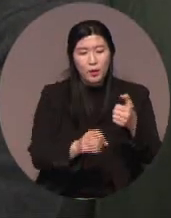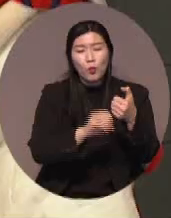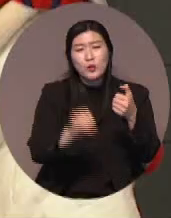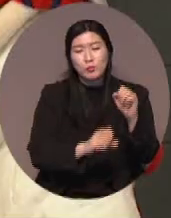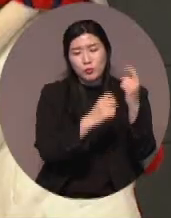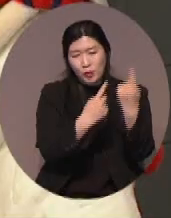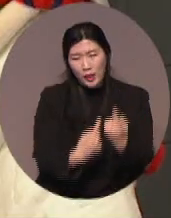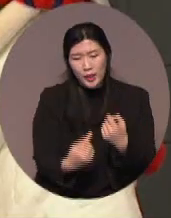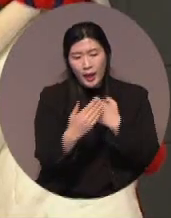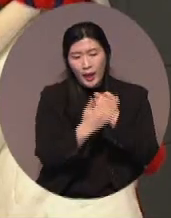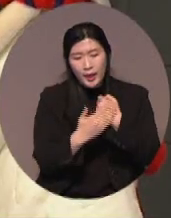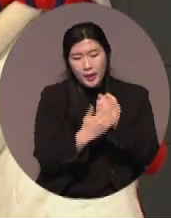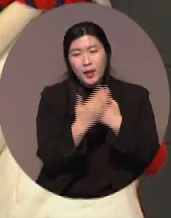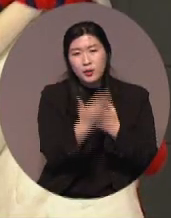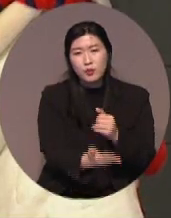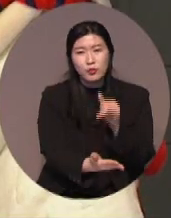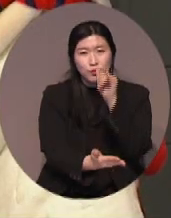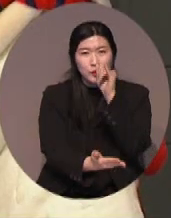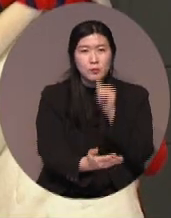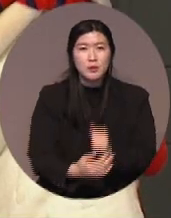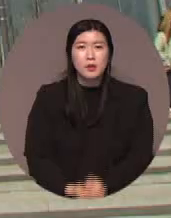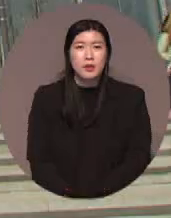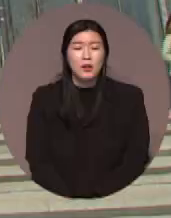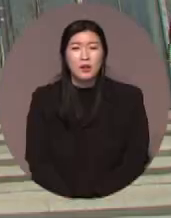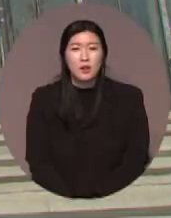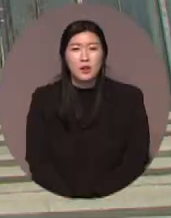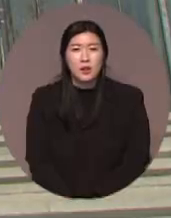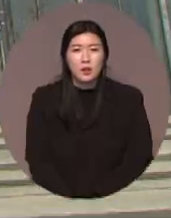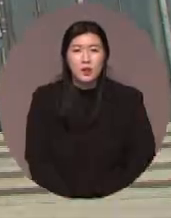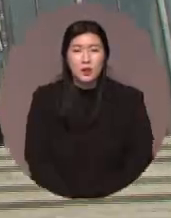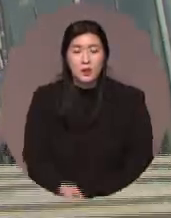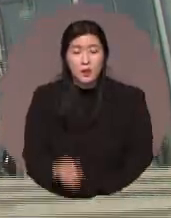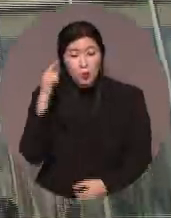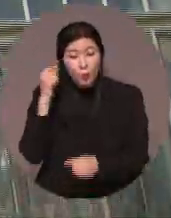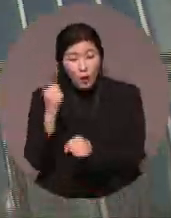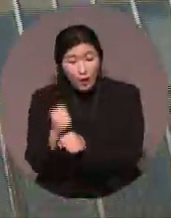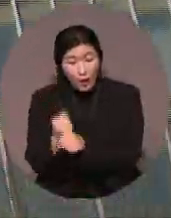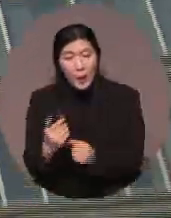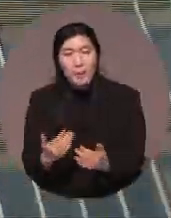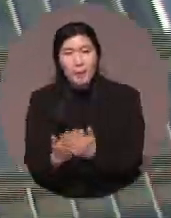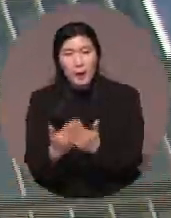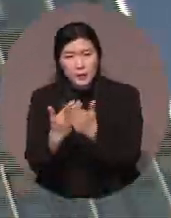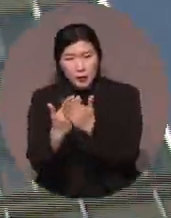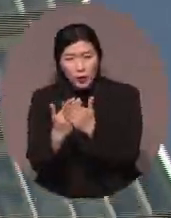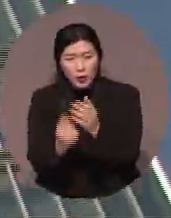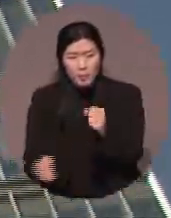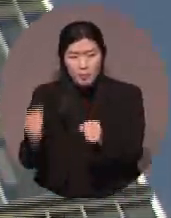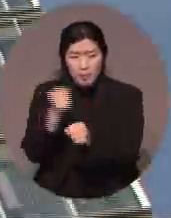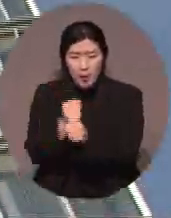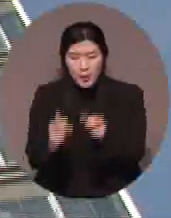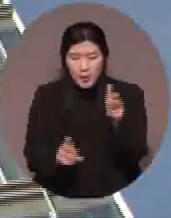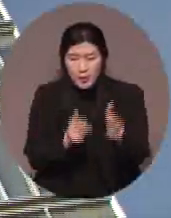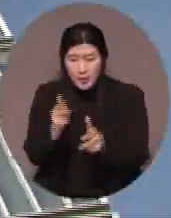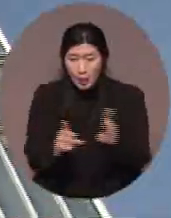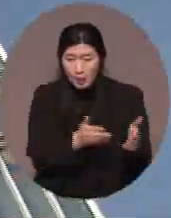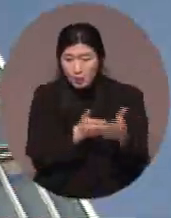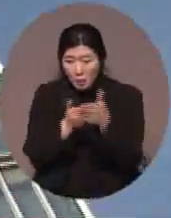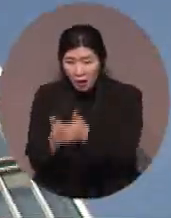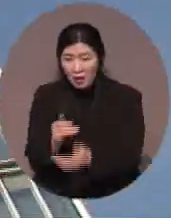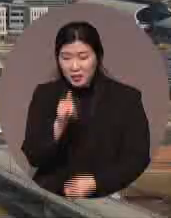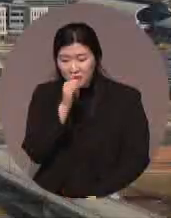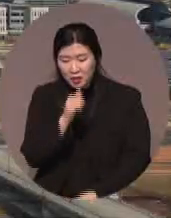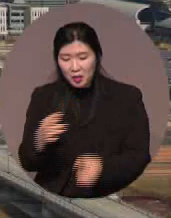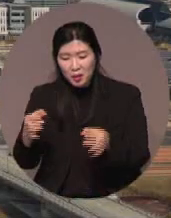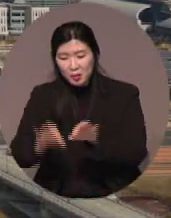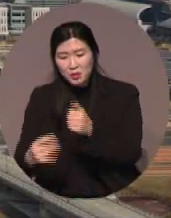50%까지 임차료를 할인해주고 있습니다 지역 과학기술 지능과 벤처 생태계 조성을 위해 참고할 수 있는 부분이지만